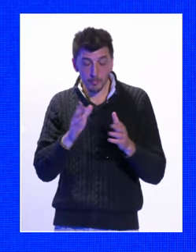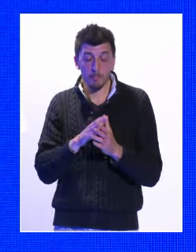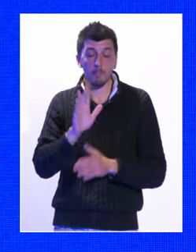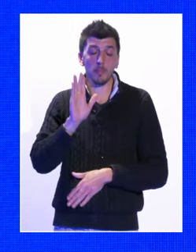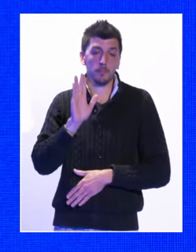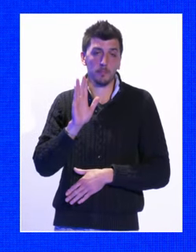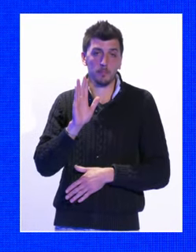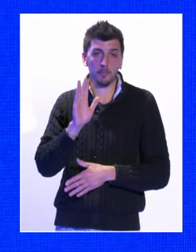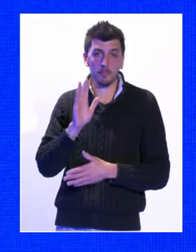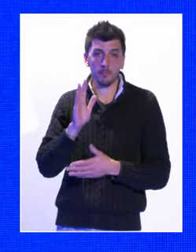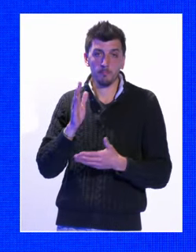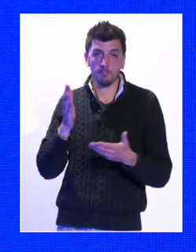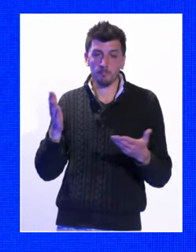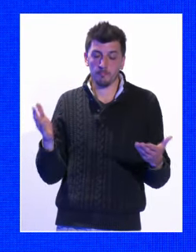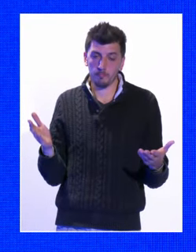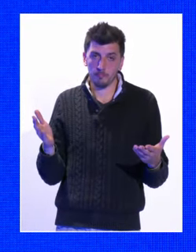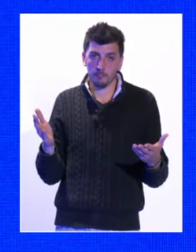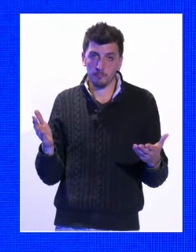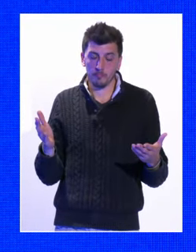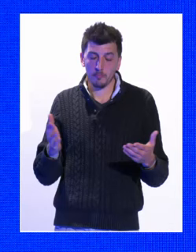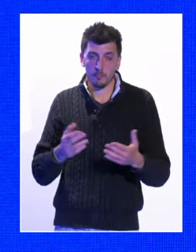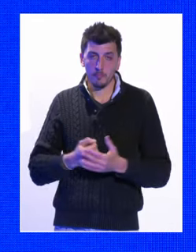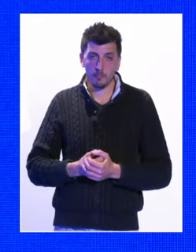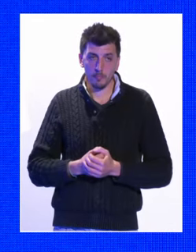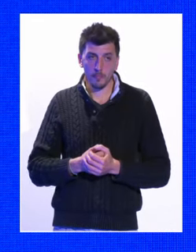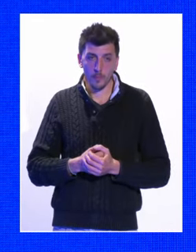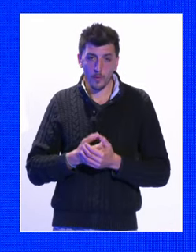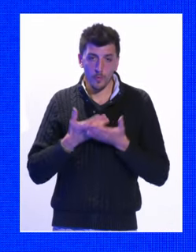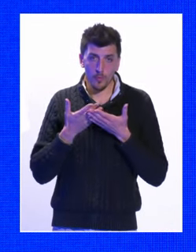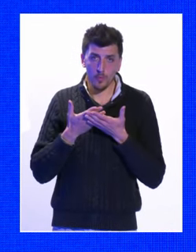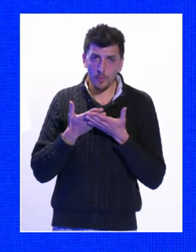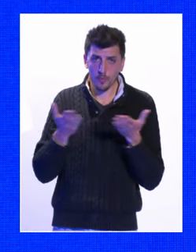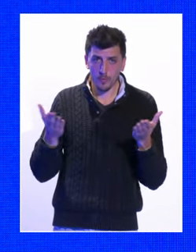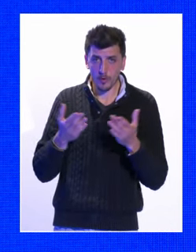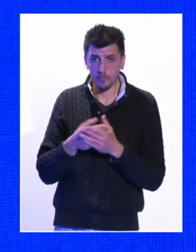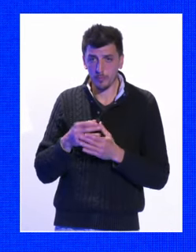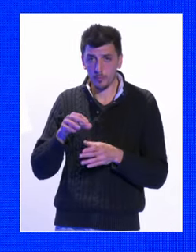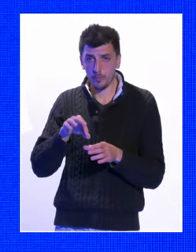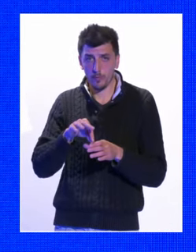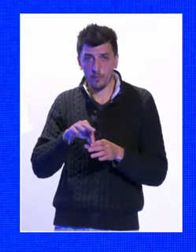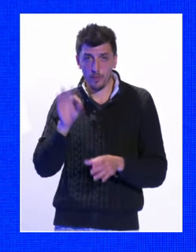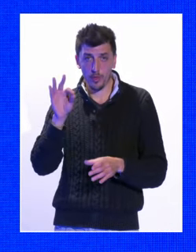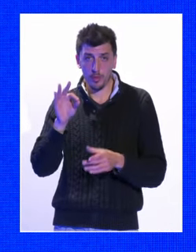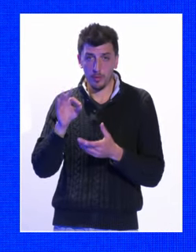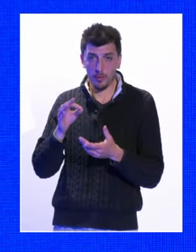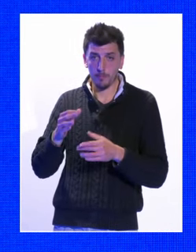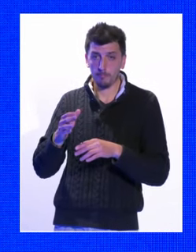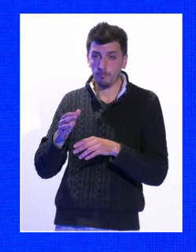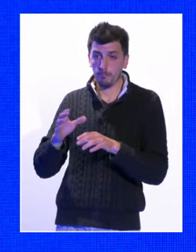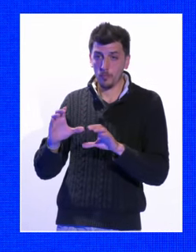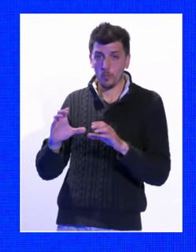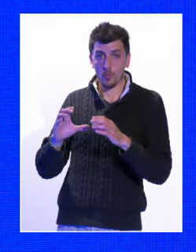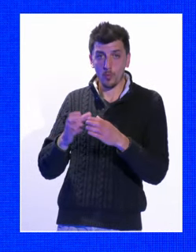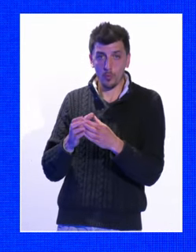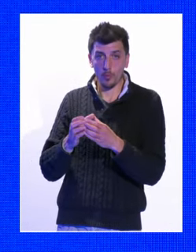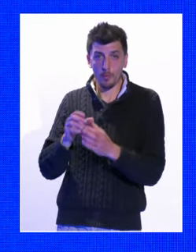Mais il faut bien avouer que le vote du Parti socialiste